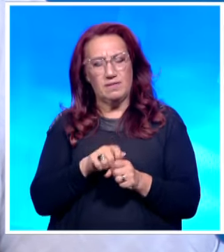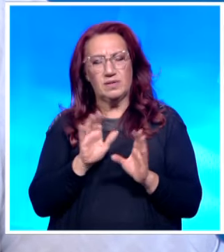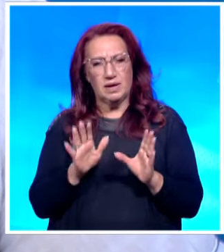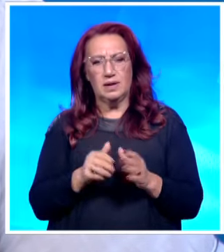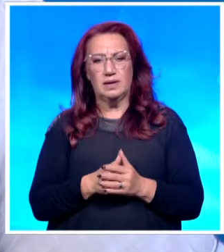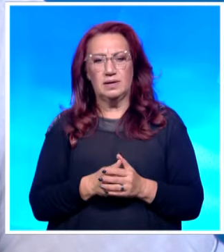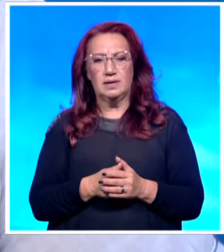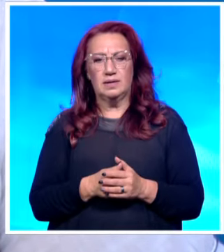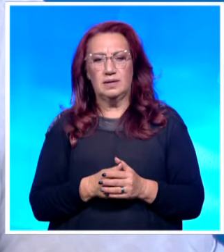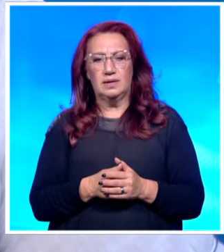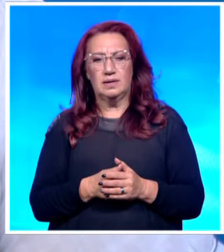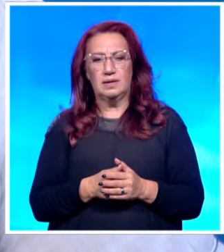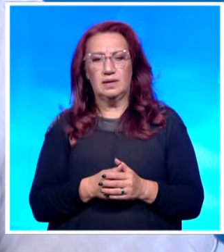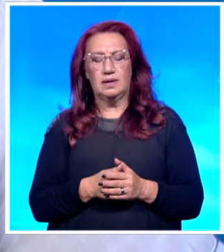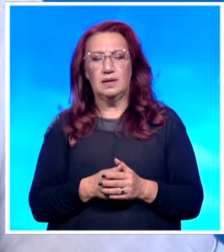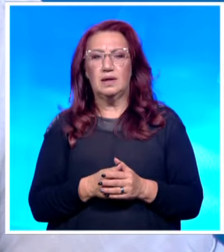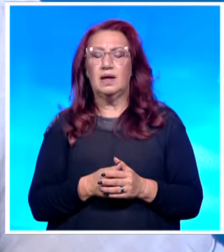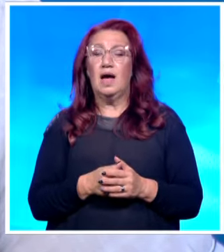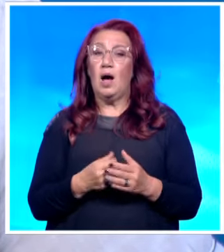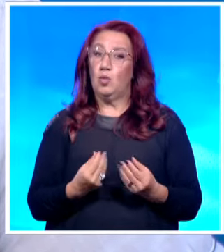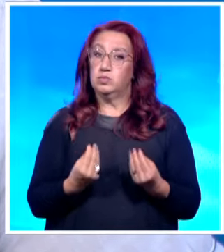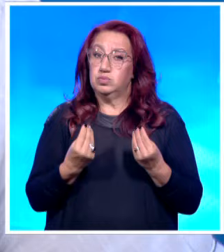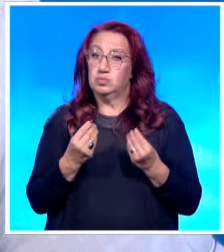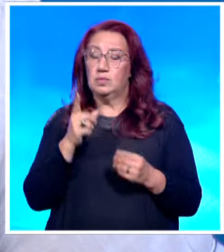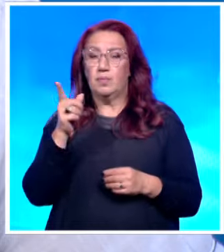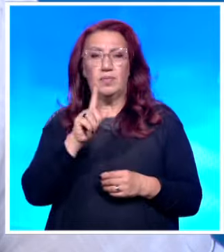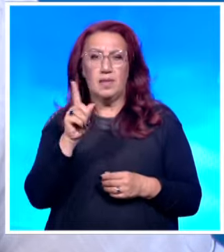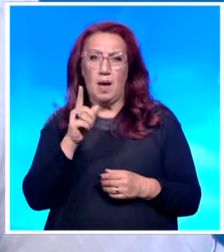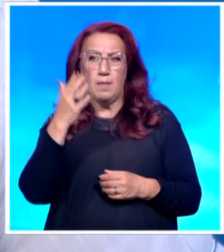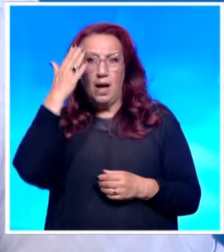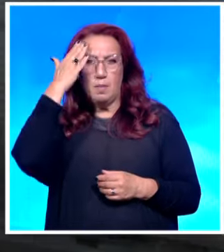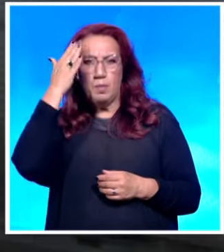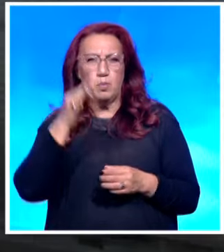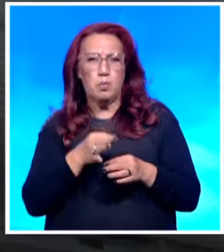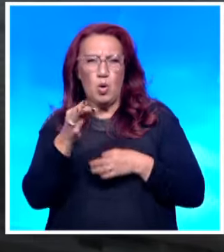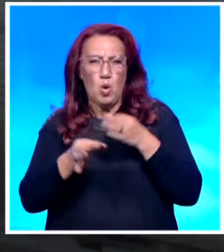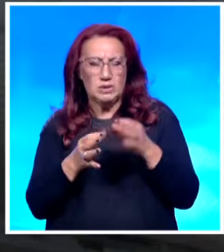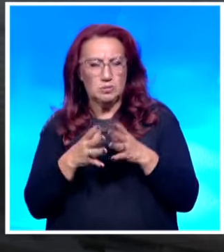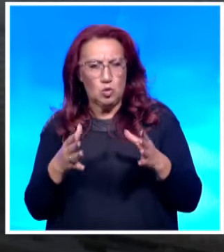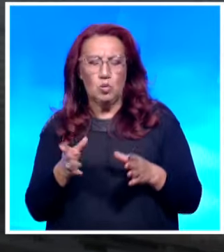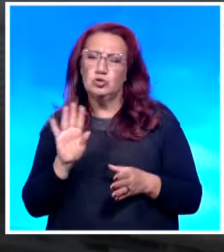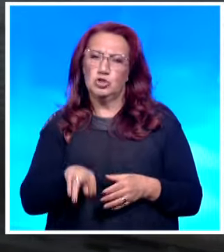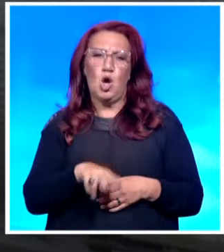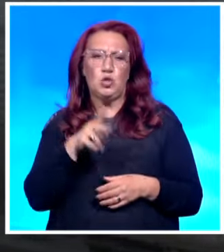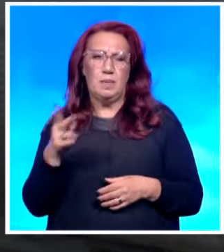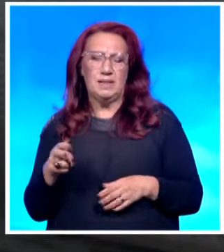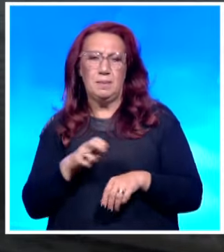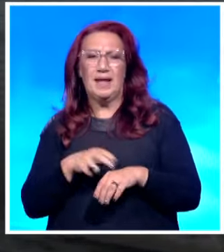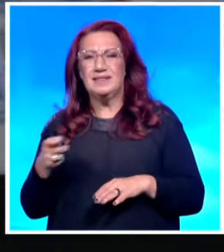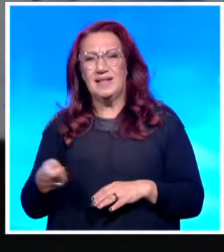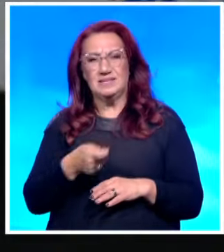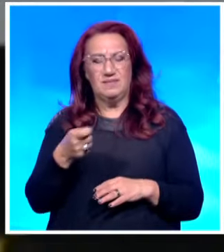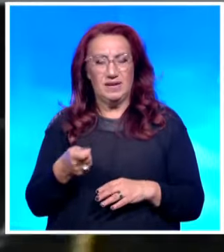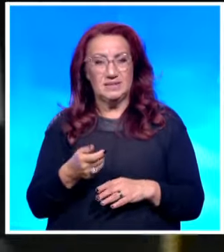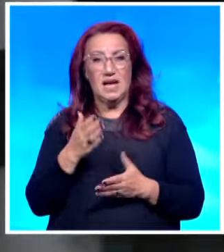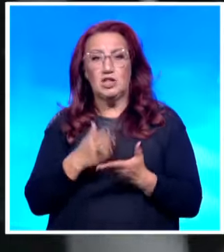обстановка, тогава може да бъде отменена дезинфекцията на границата ни с Турция. До март миналата година дезинфекцията по